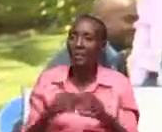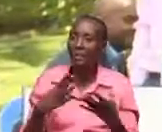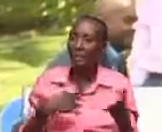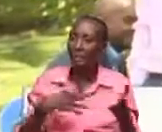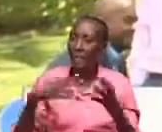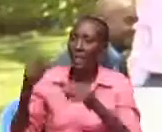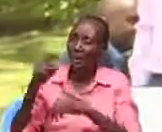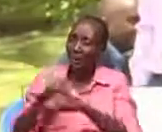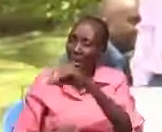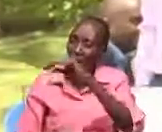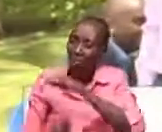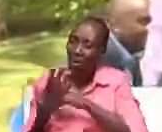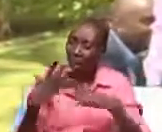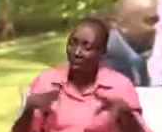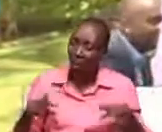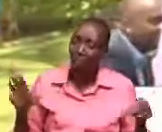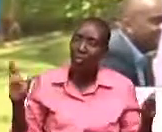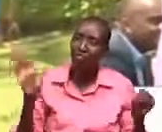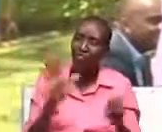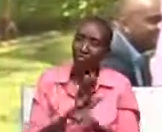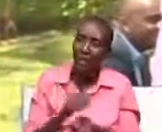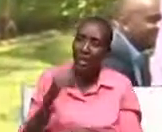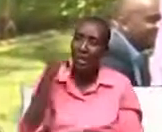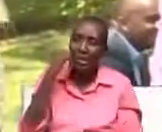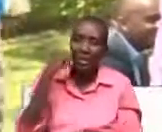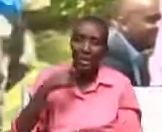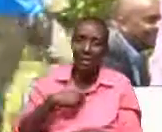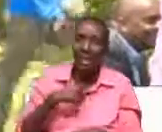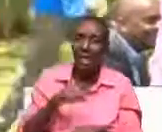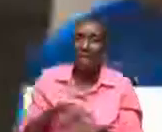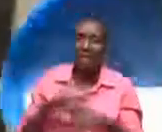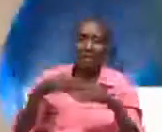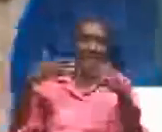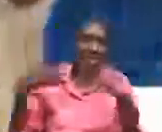asubuhi kulikuwa kumefurika watu, na huu uwanja ukifika pale tutahesabu